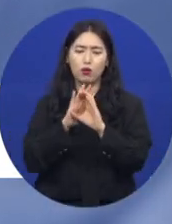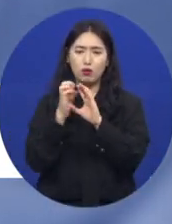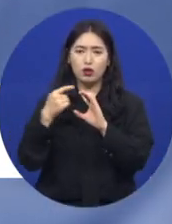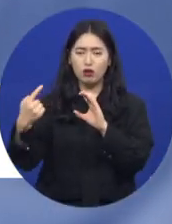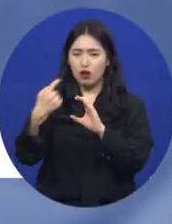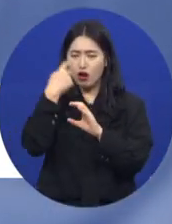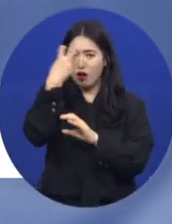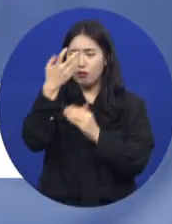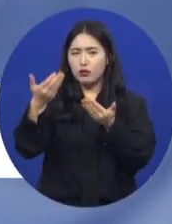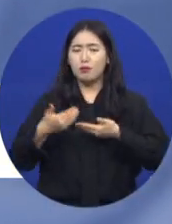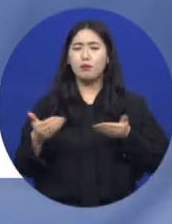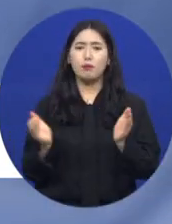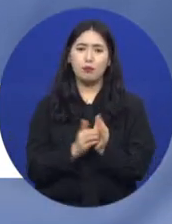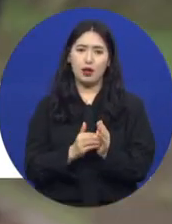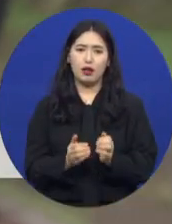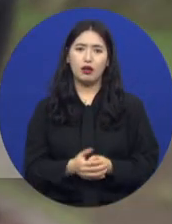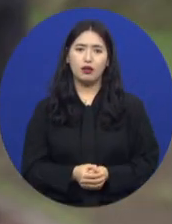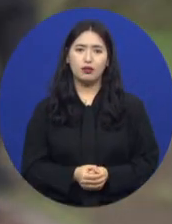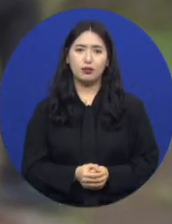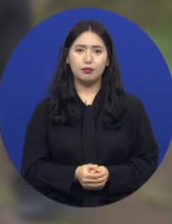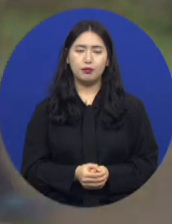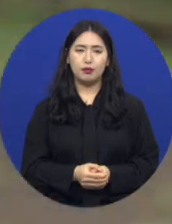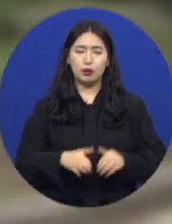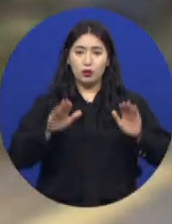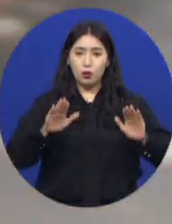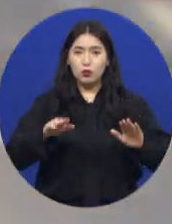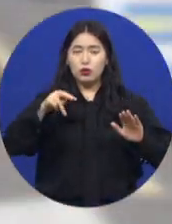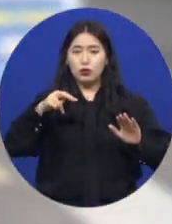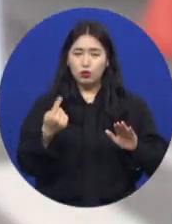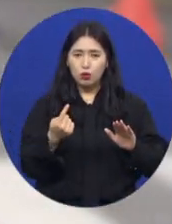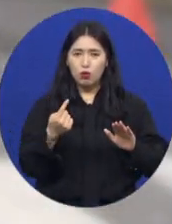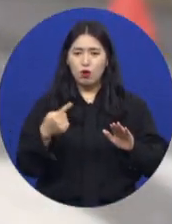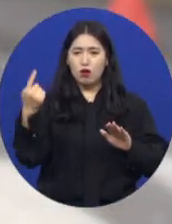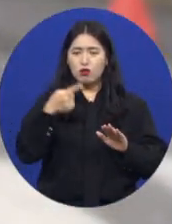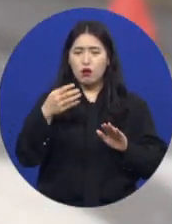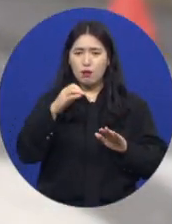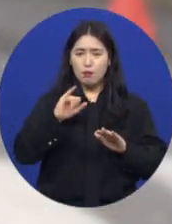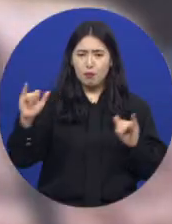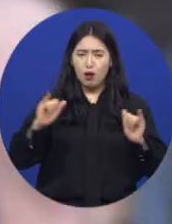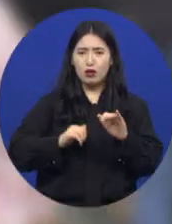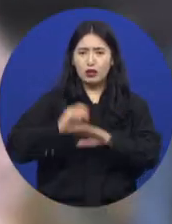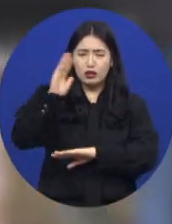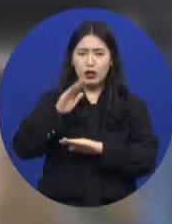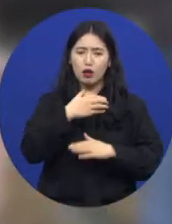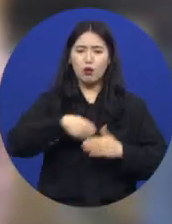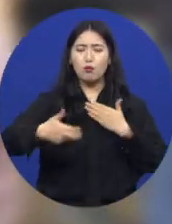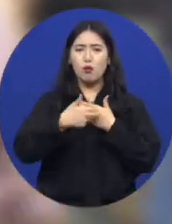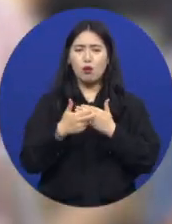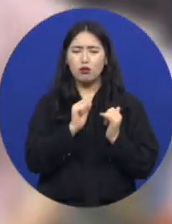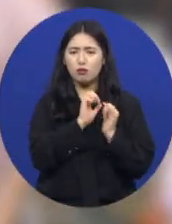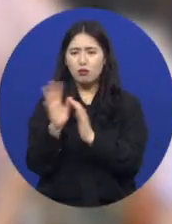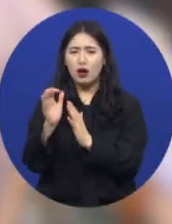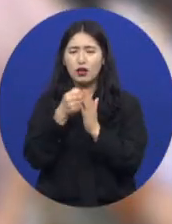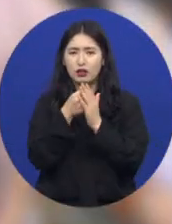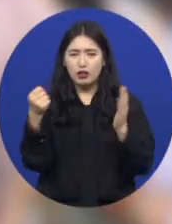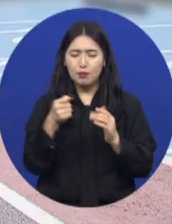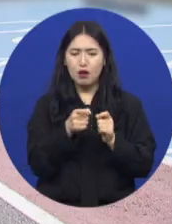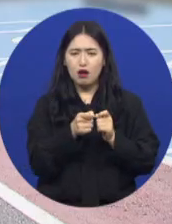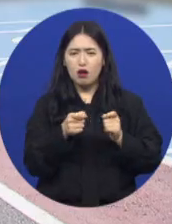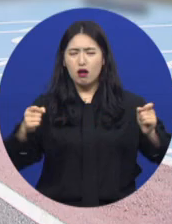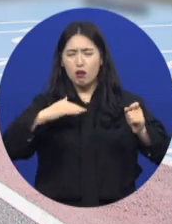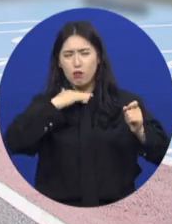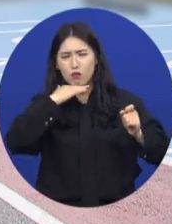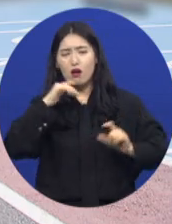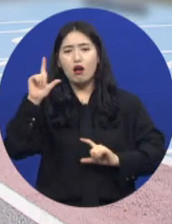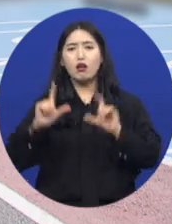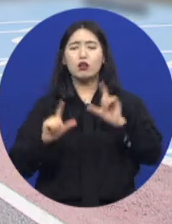코로나19 진단검사를 받았습니다. 오늘도 수천여 명이 보건소로 몰려들면서 장시간 대기하는